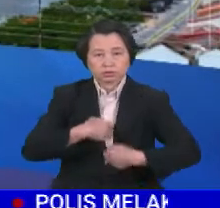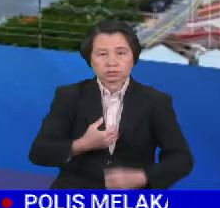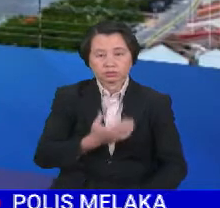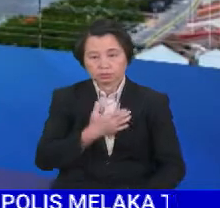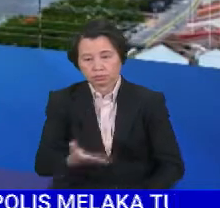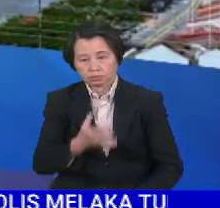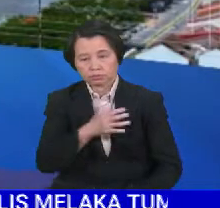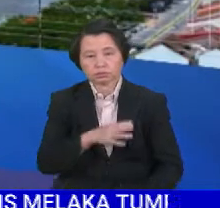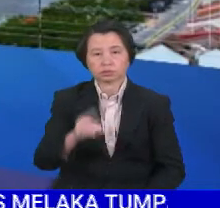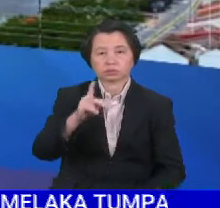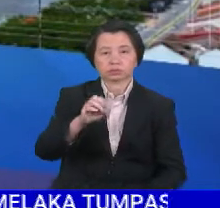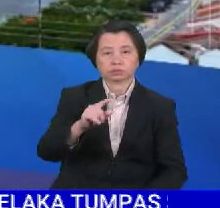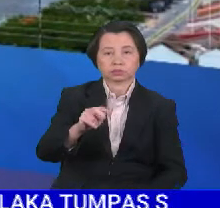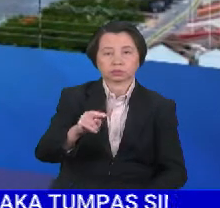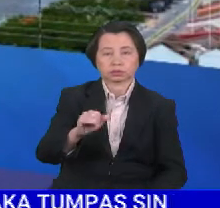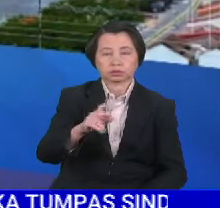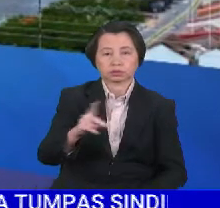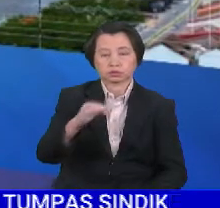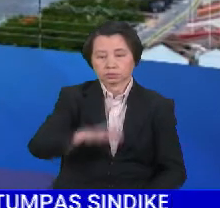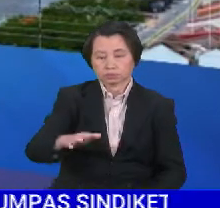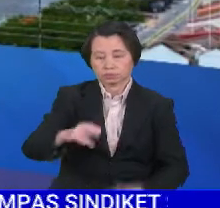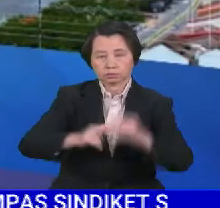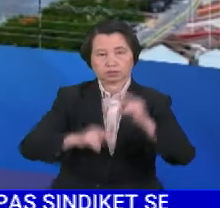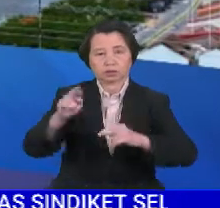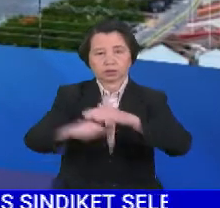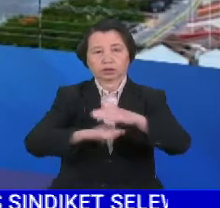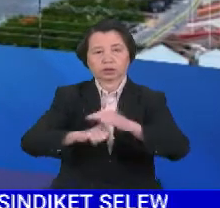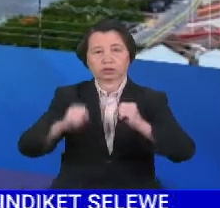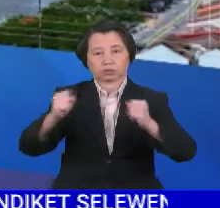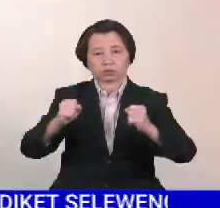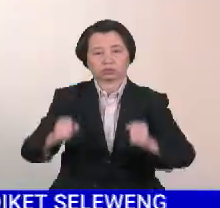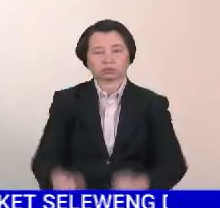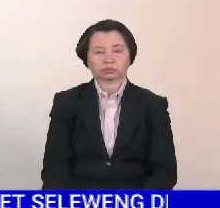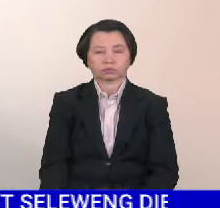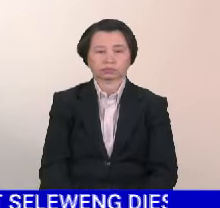dan fizikal karena karena untuk membina Asphalt yang pukul